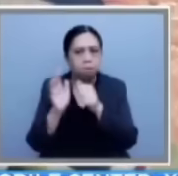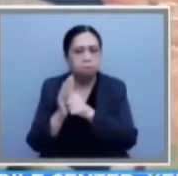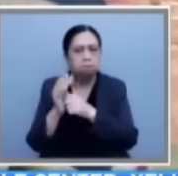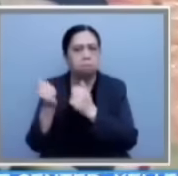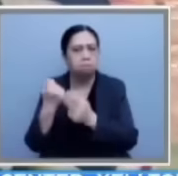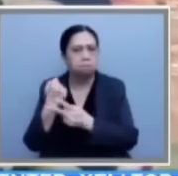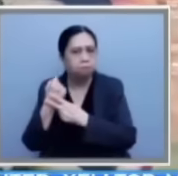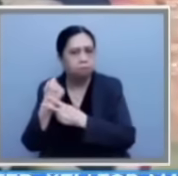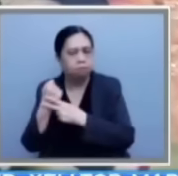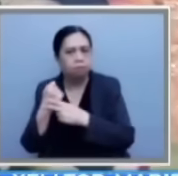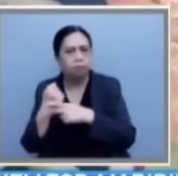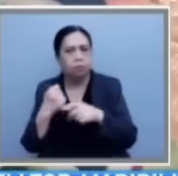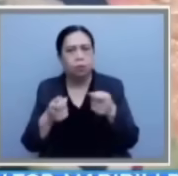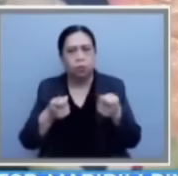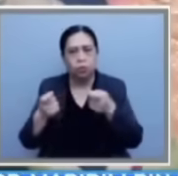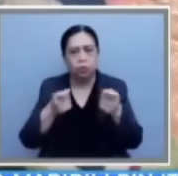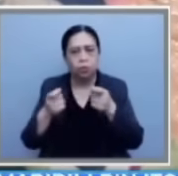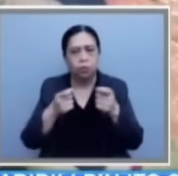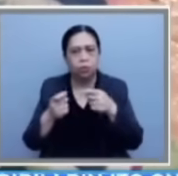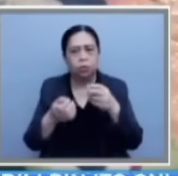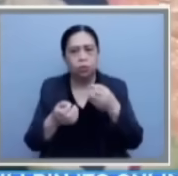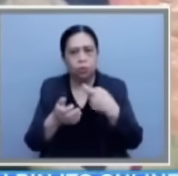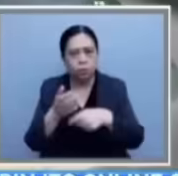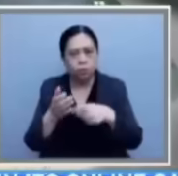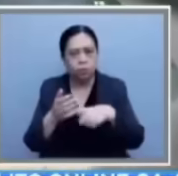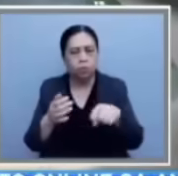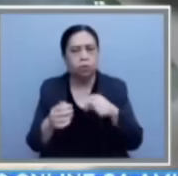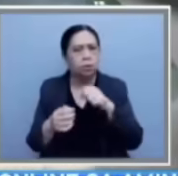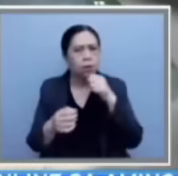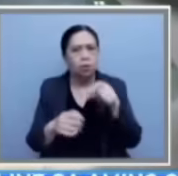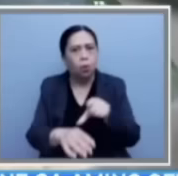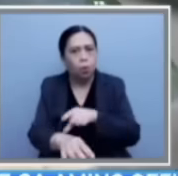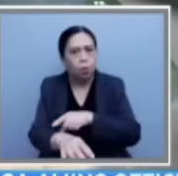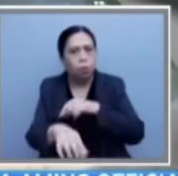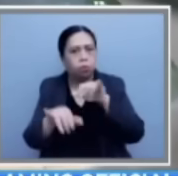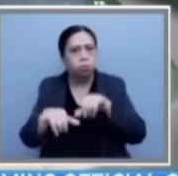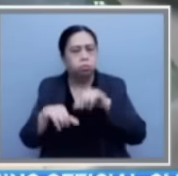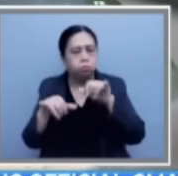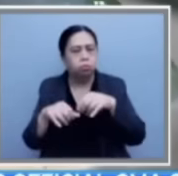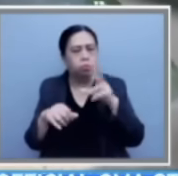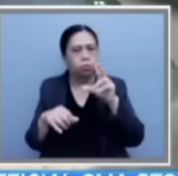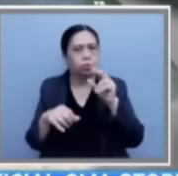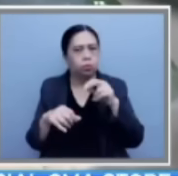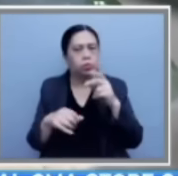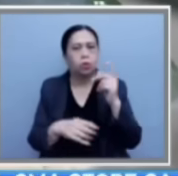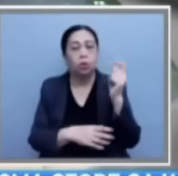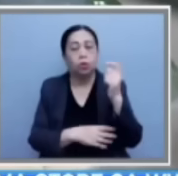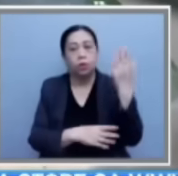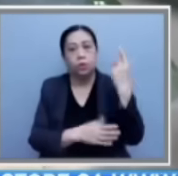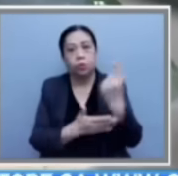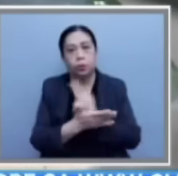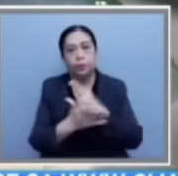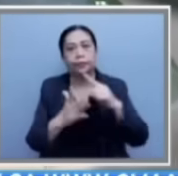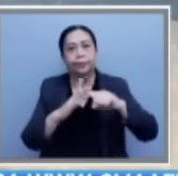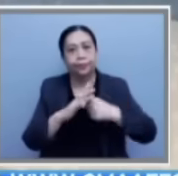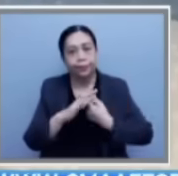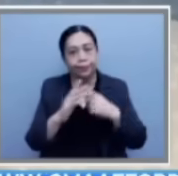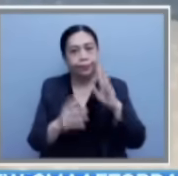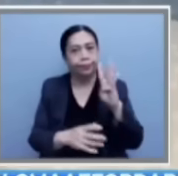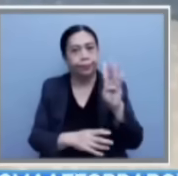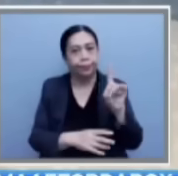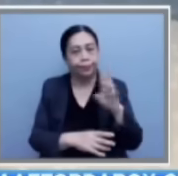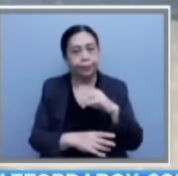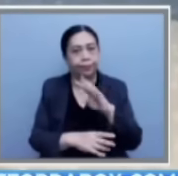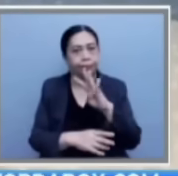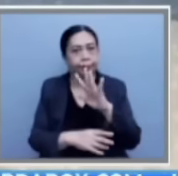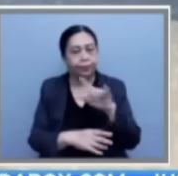trader Hindi naman daw pang matagalan ang price cap Tuesday last week naging effective ang ph1 per kilo